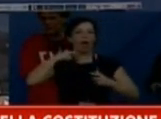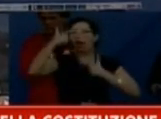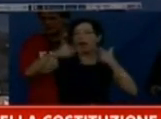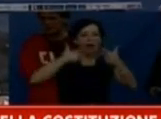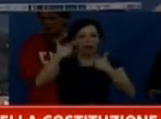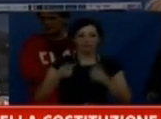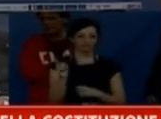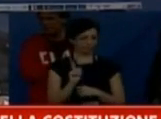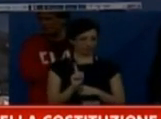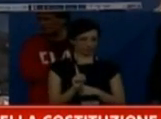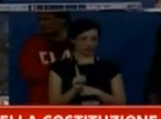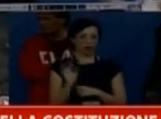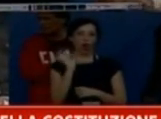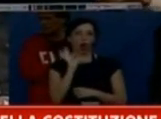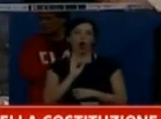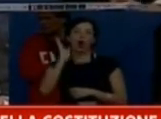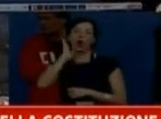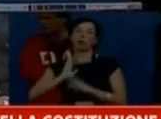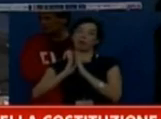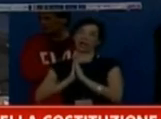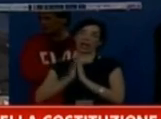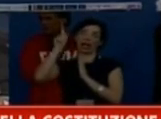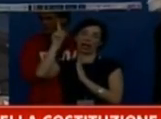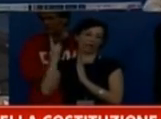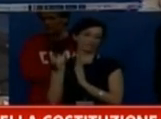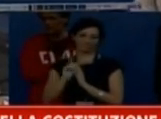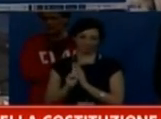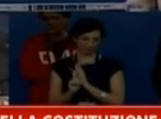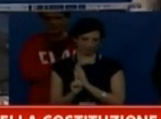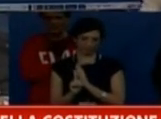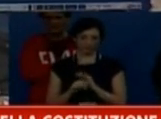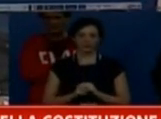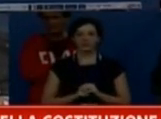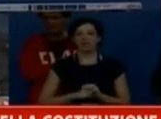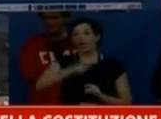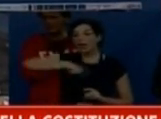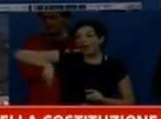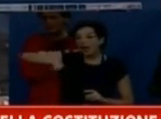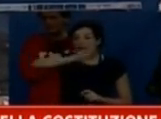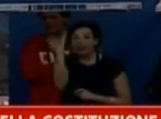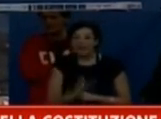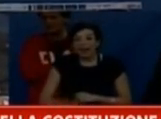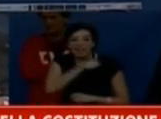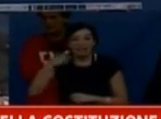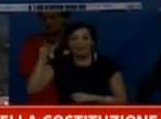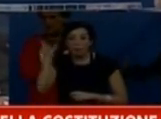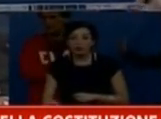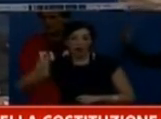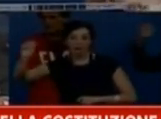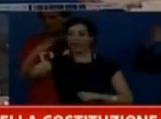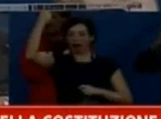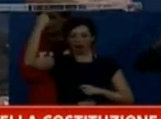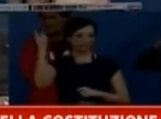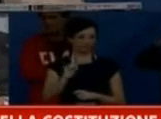qualche salvatore. Il nostro paese non ha bisogno di salvatori, e oltretutto non ce ne sono. Ha